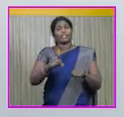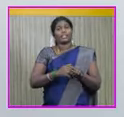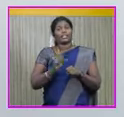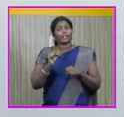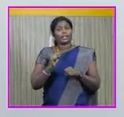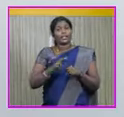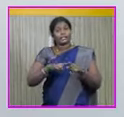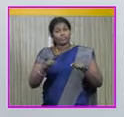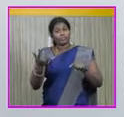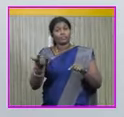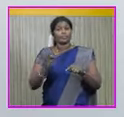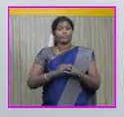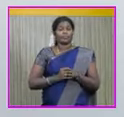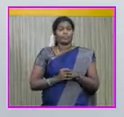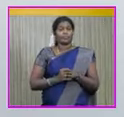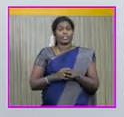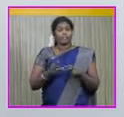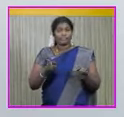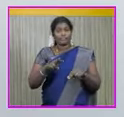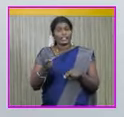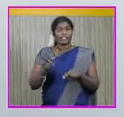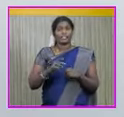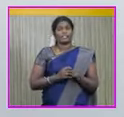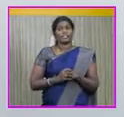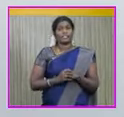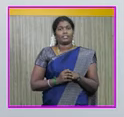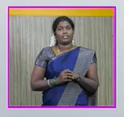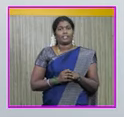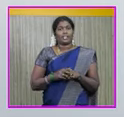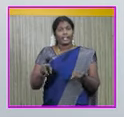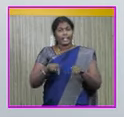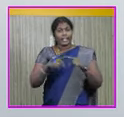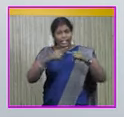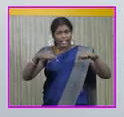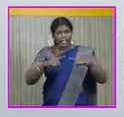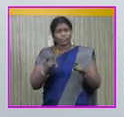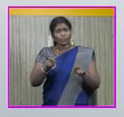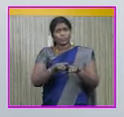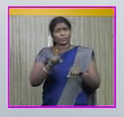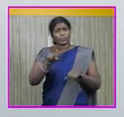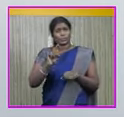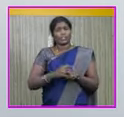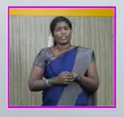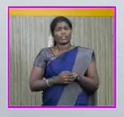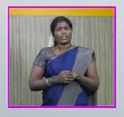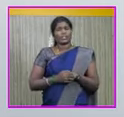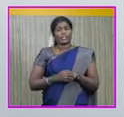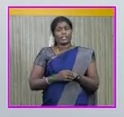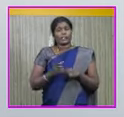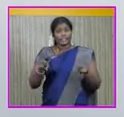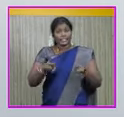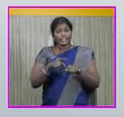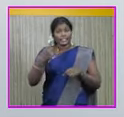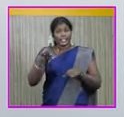என்பதற்கும் சம விகிதம் என்பதற்கும் கண்டிப்பாக வித்தியாசம் இருக்குது. ரெண்டு பக்கங்கள் ஒன்றுக்கொன்று ரொம்ப மிகச்சரியாக